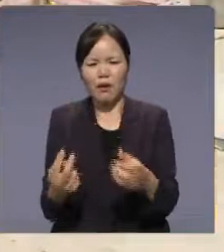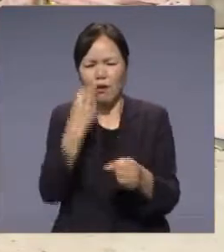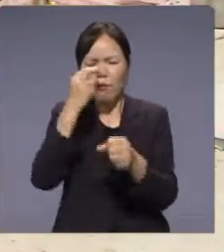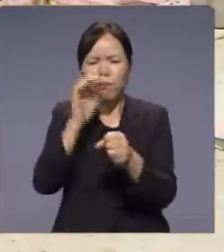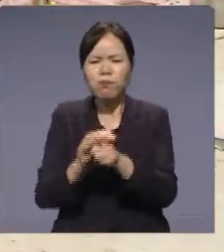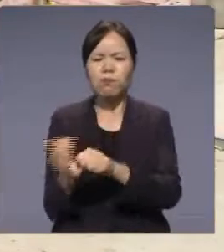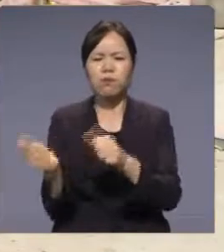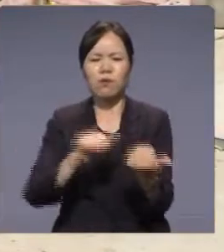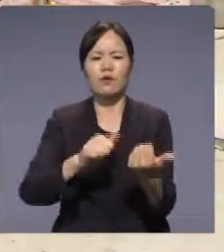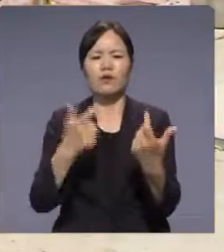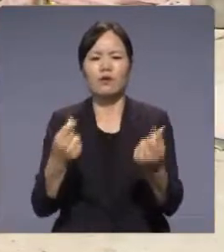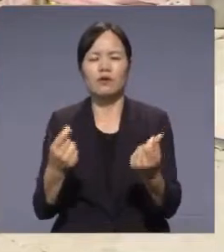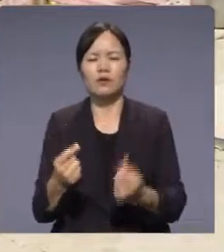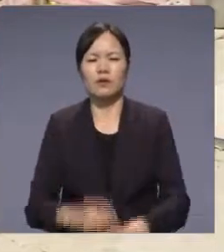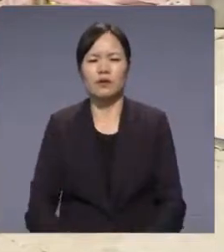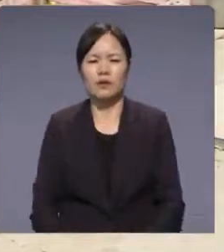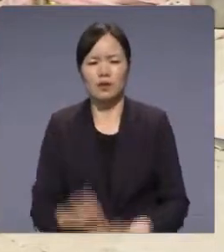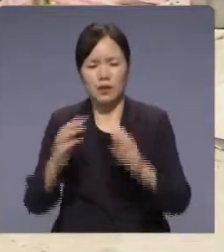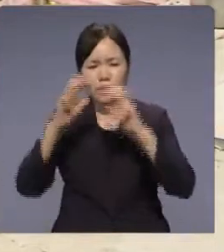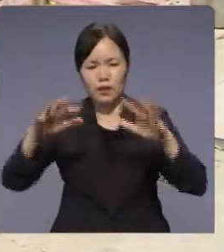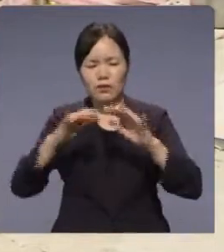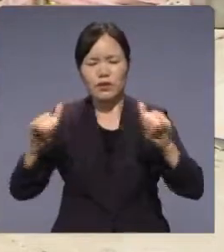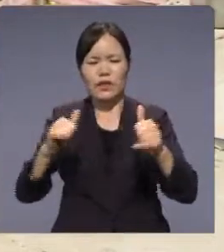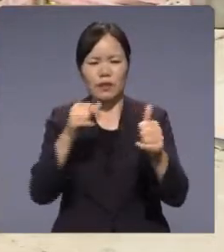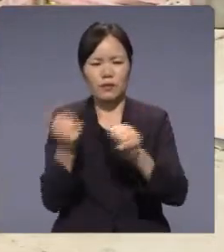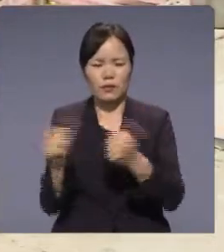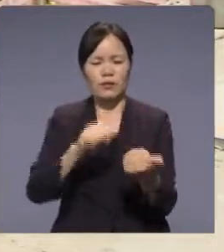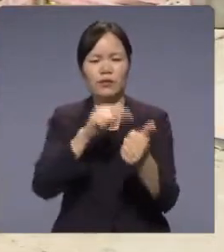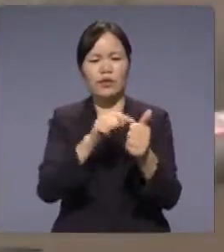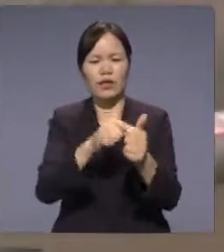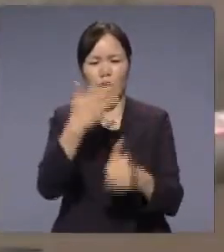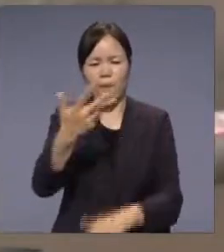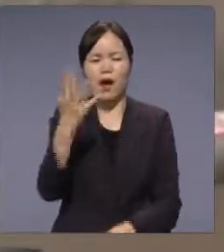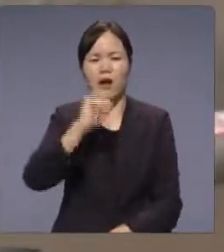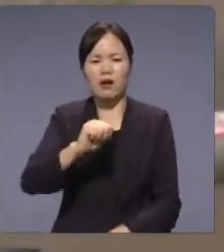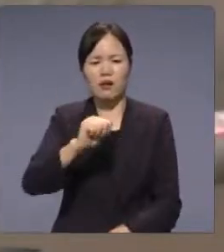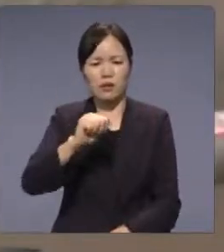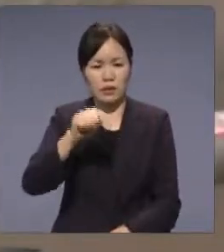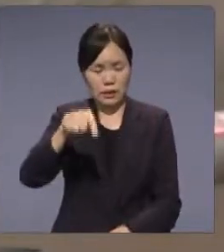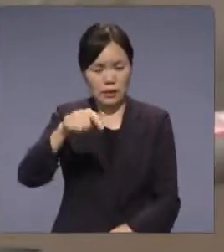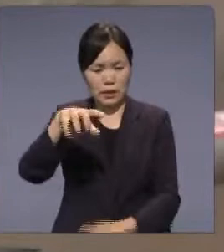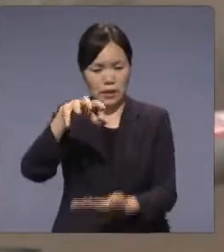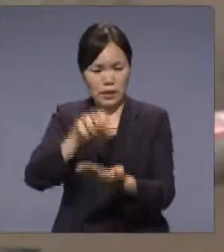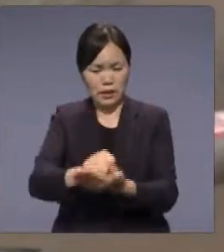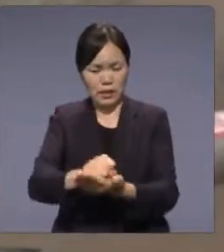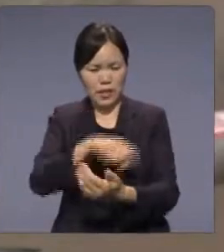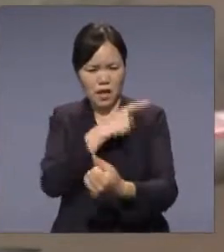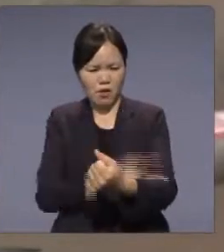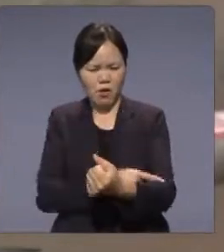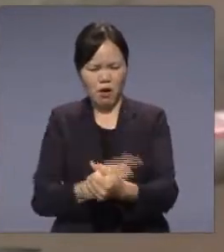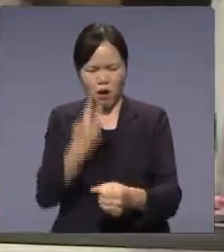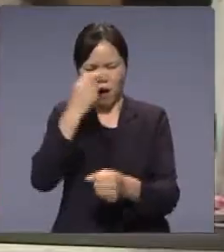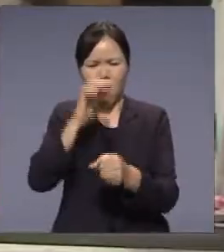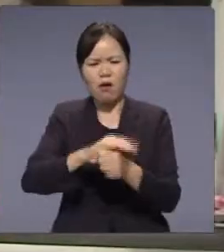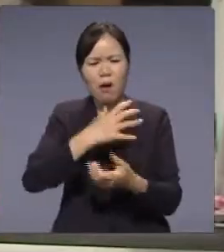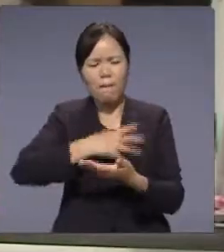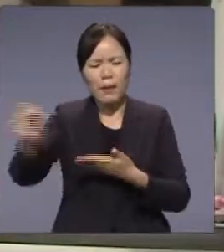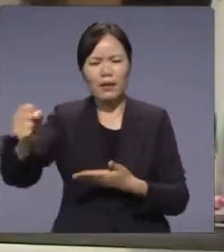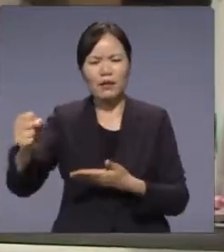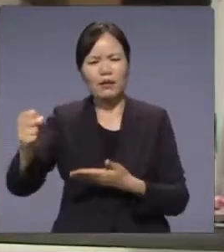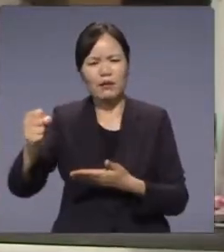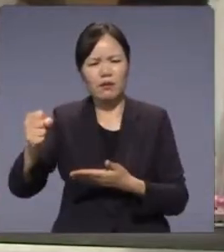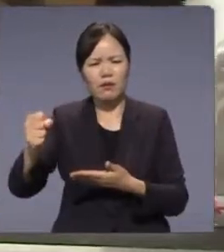있습니다. 이웃 주민들은 숨진 A씨가 8억 원 상당의 고시텔에 대한 소유권을 억울하게 뺏겼고